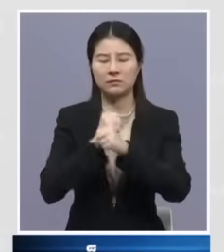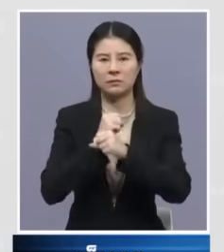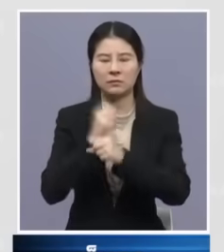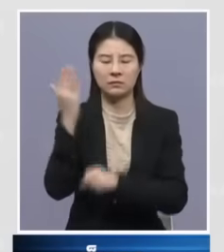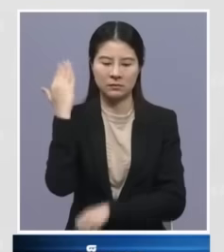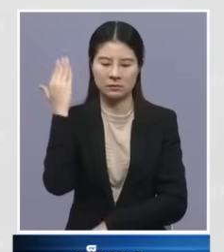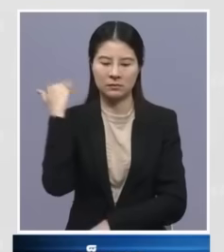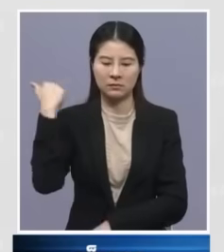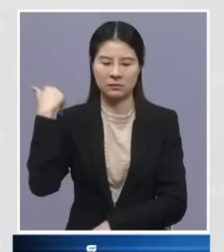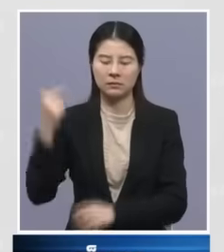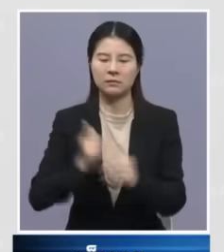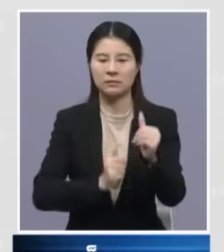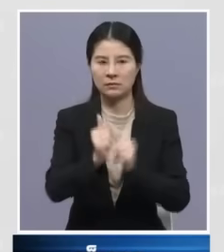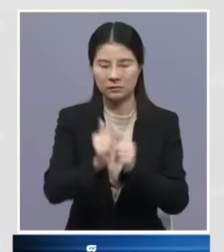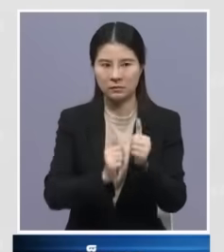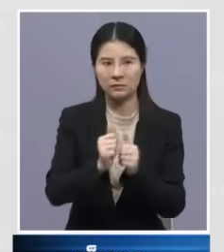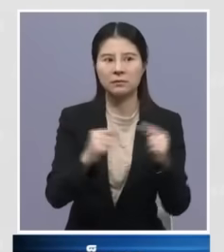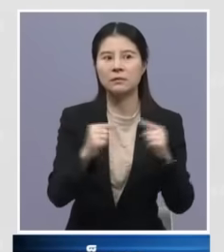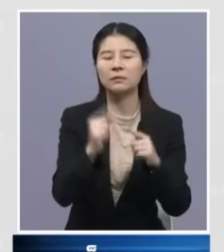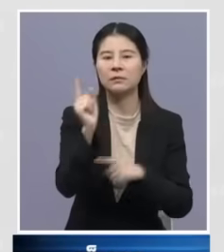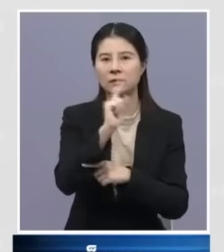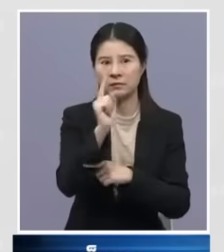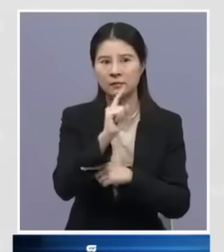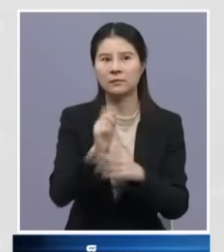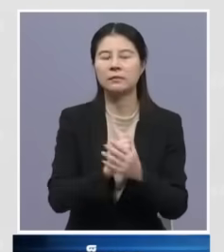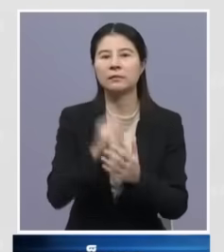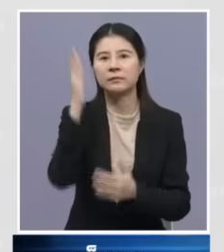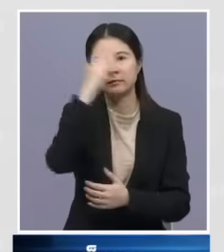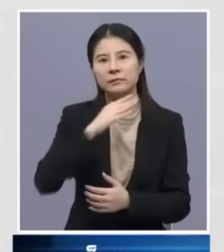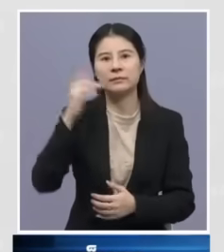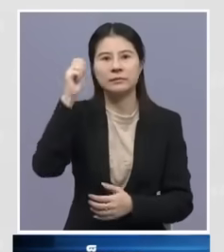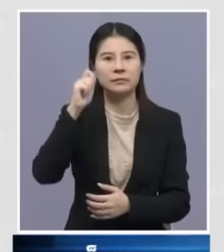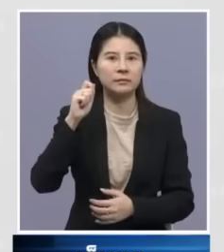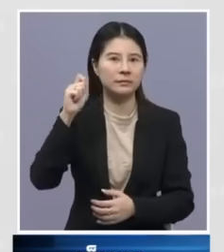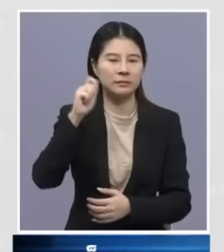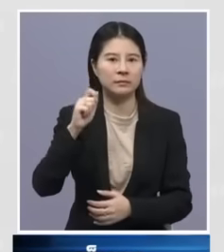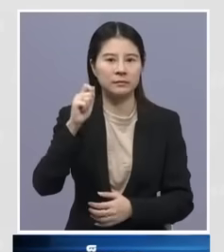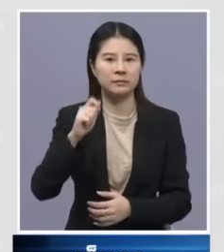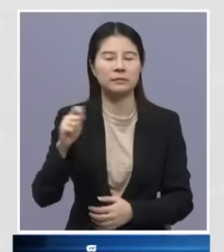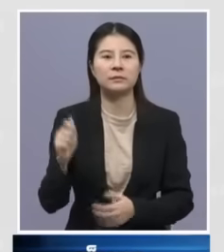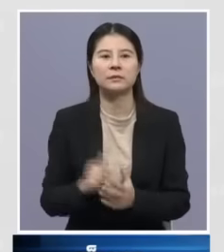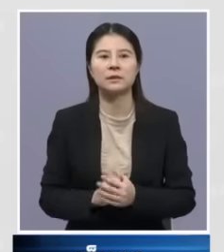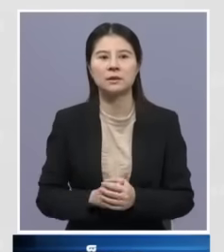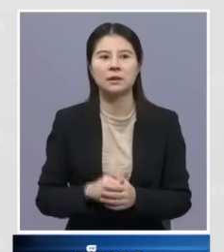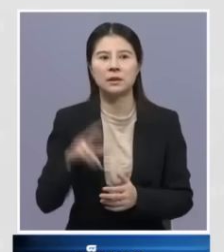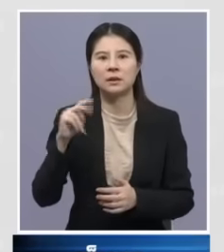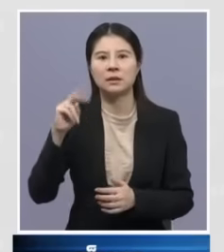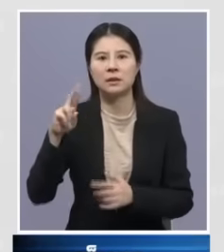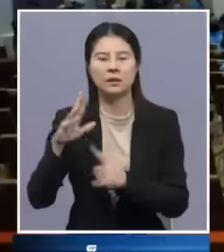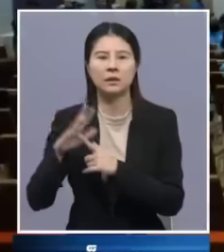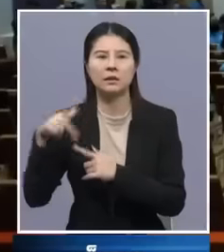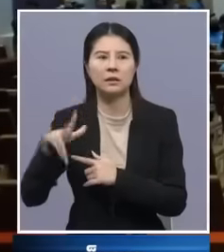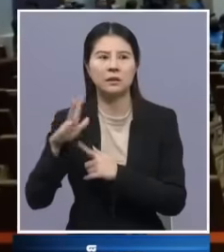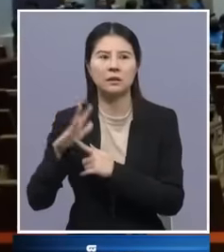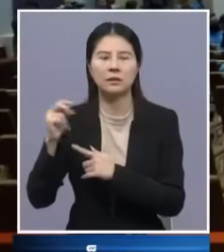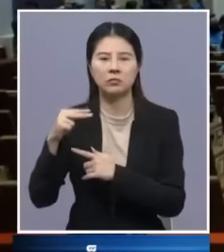ยที่คาดว่าจะเป็นการแข่งขันกันระหว่างกลุ่มอภิสิทธิ์และกลุ่มนราภัทรจะทำยังไงเพราะฝ่ายอาวุโสก็ไม่อาจเอ